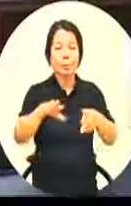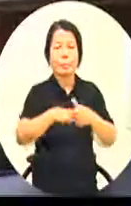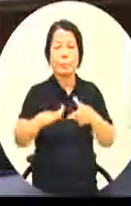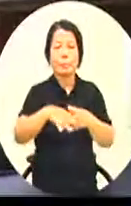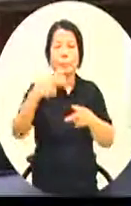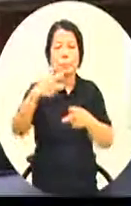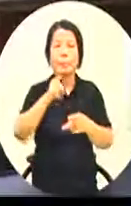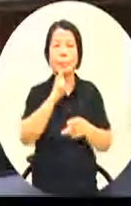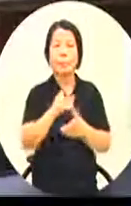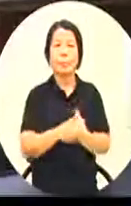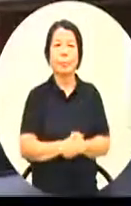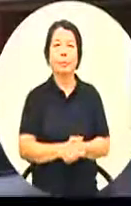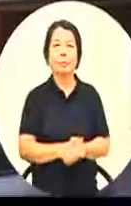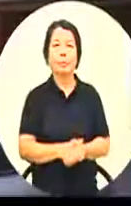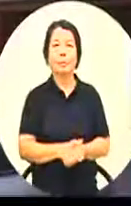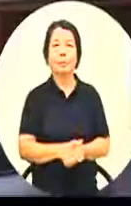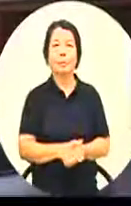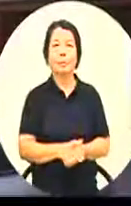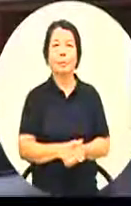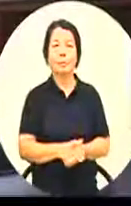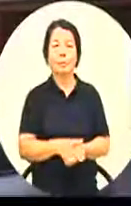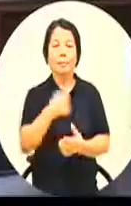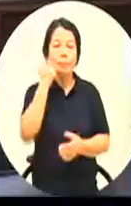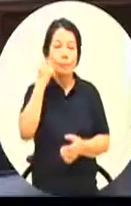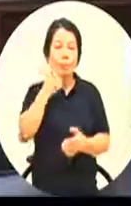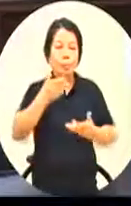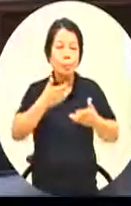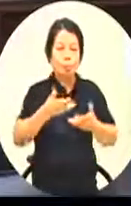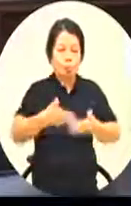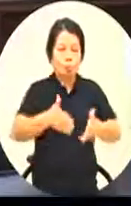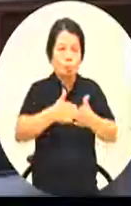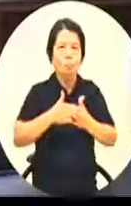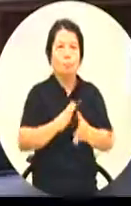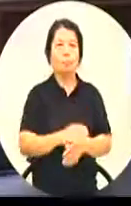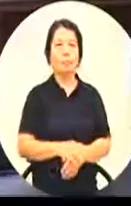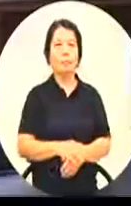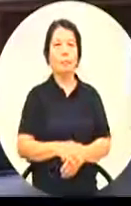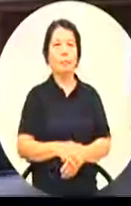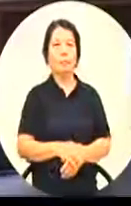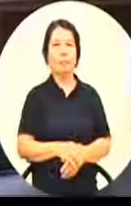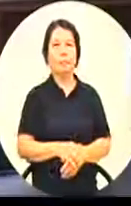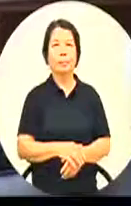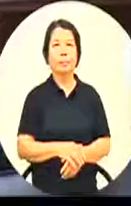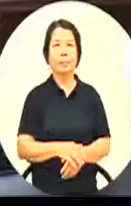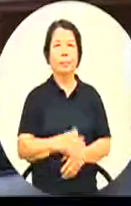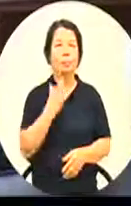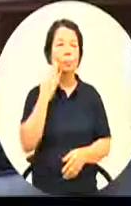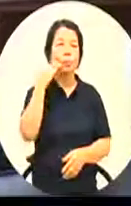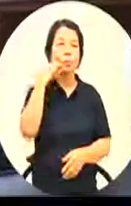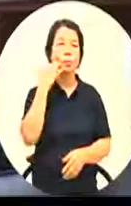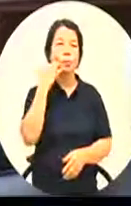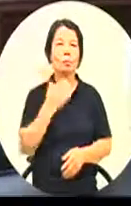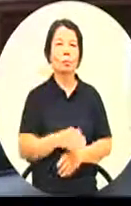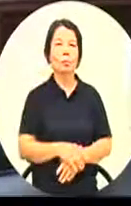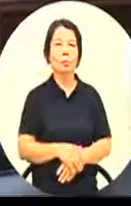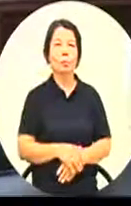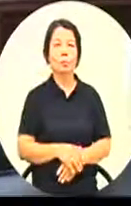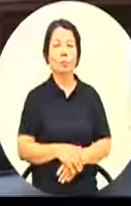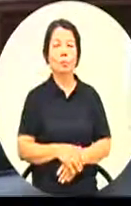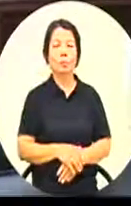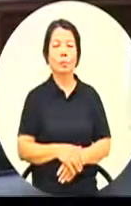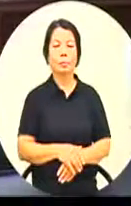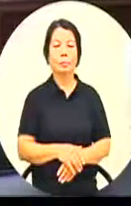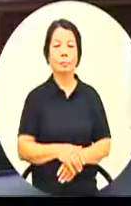而已。那只是说兴趣是真的很重要啦，因为如果这么